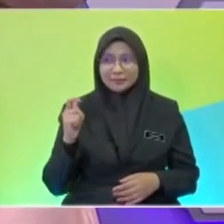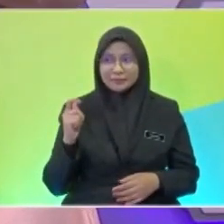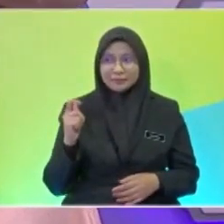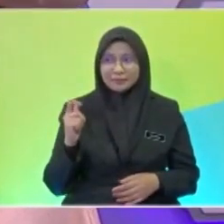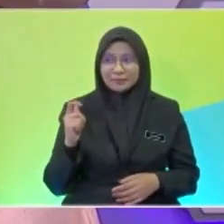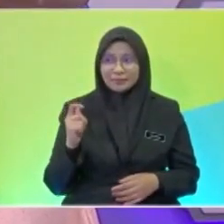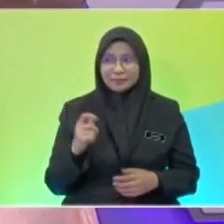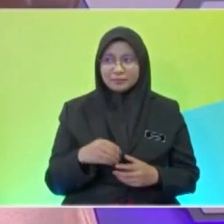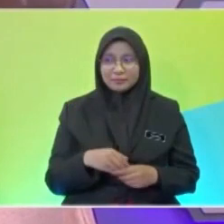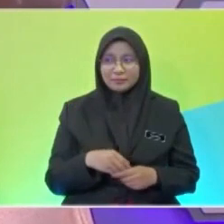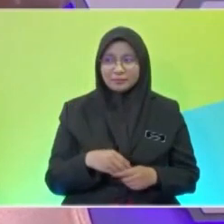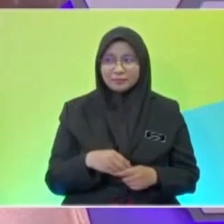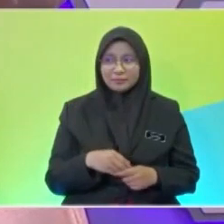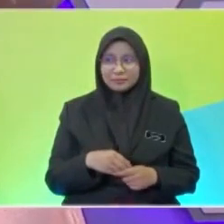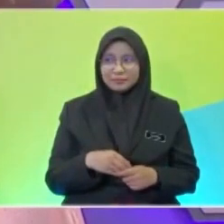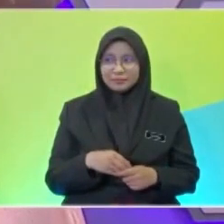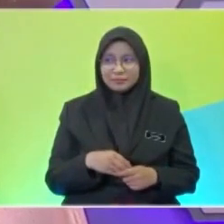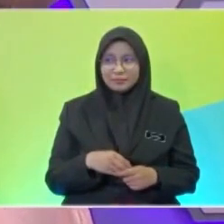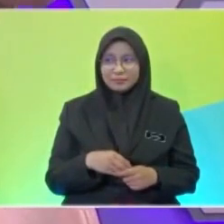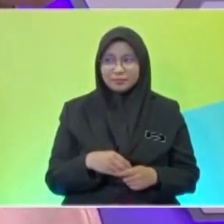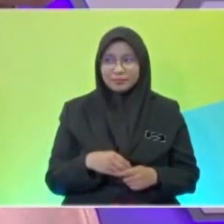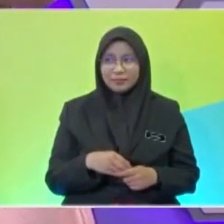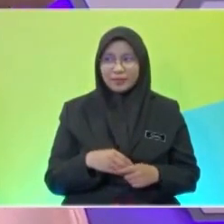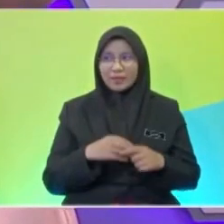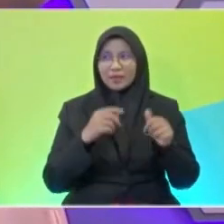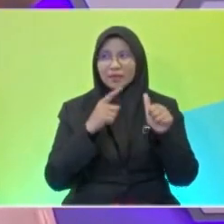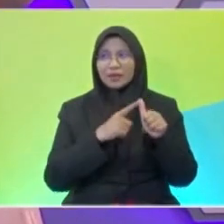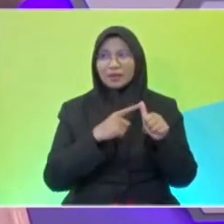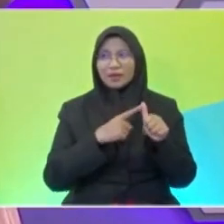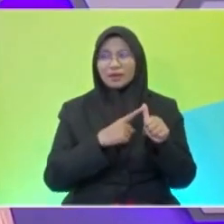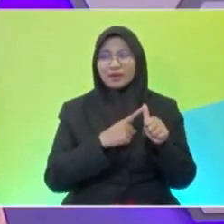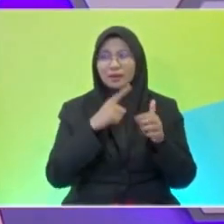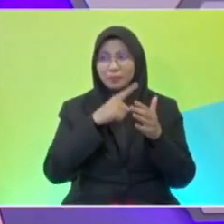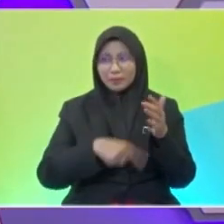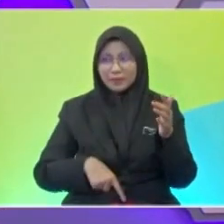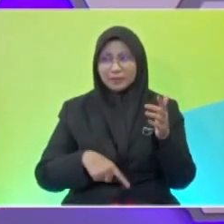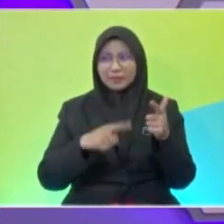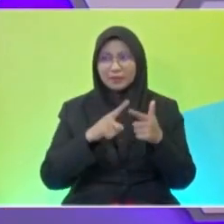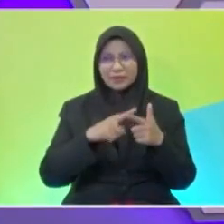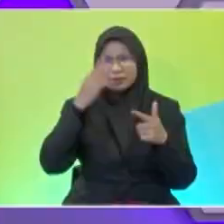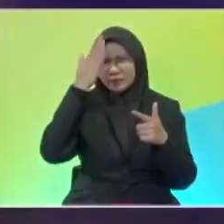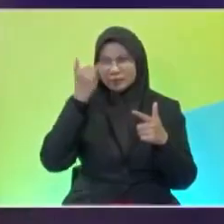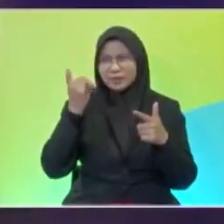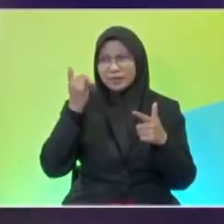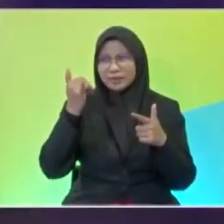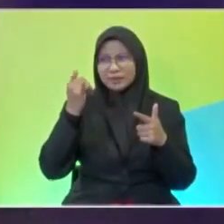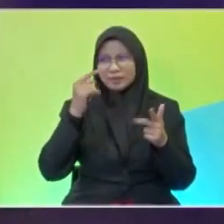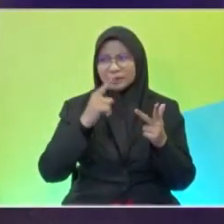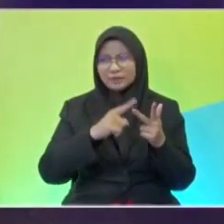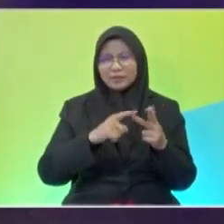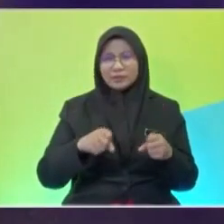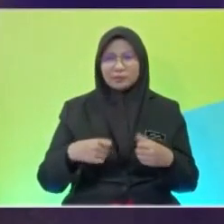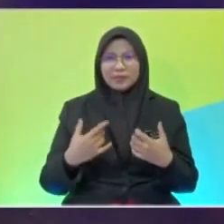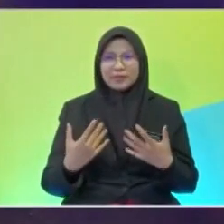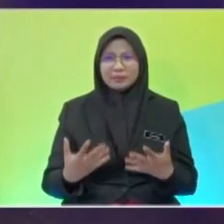alir tersebut dengan white nah white jadinya tekan Apakah seterusnya Why mengapa digunakan How Bagaimana